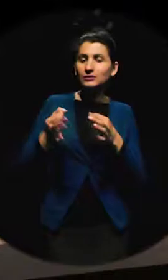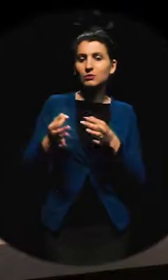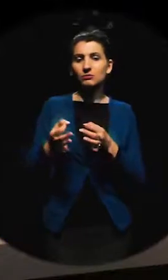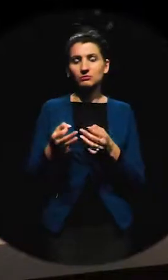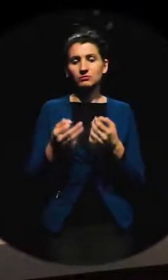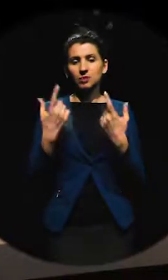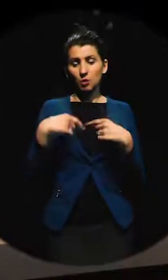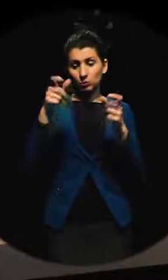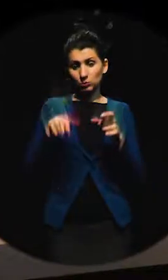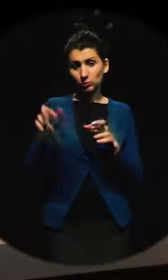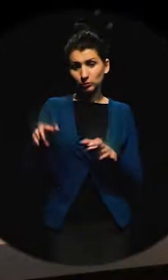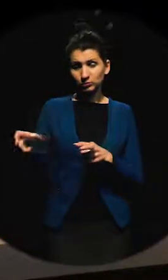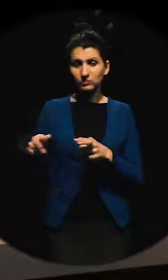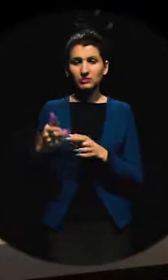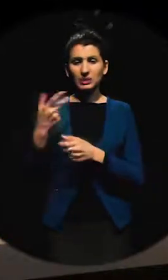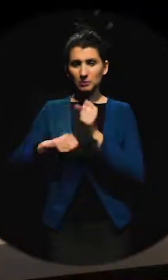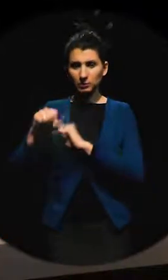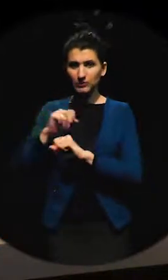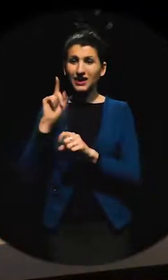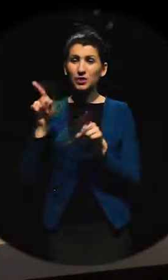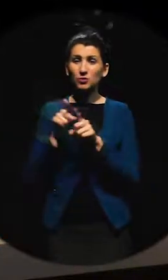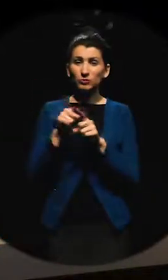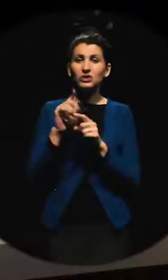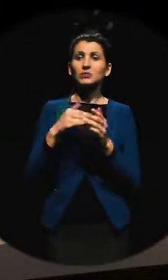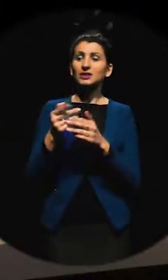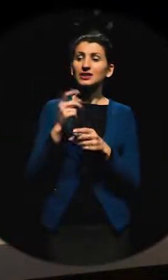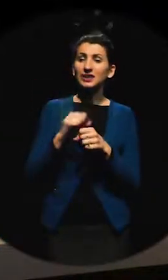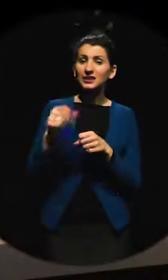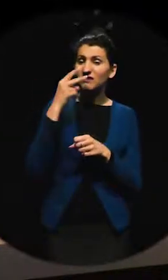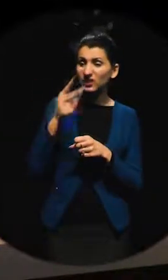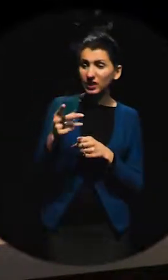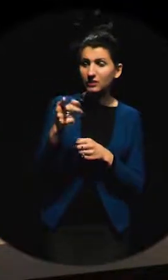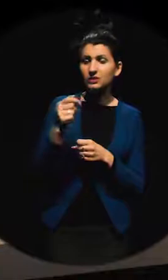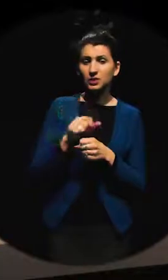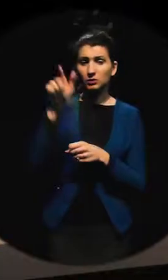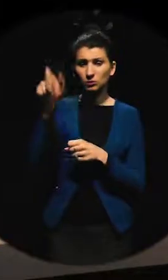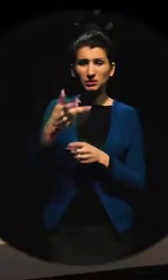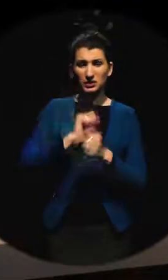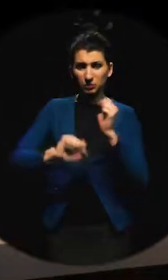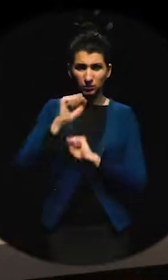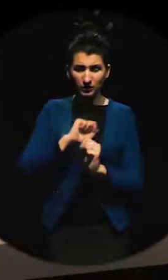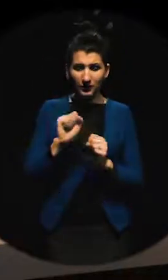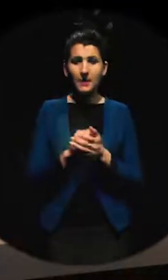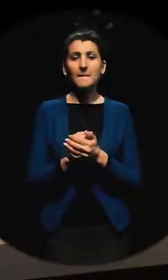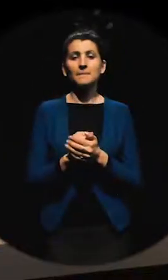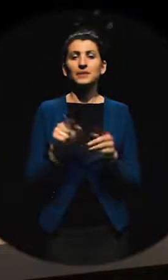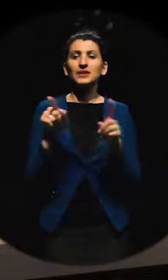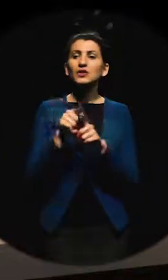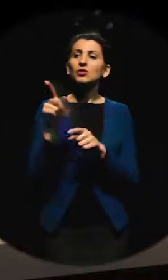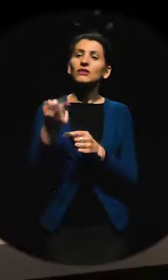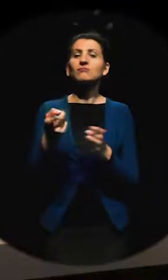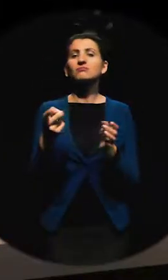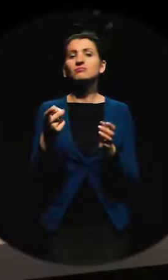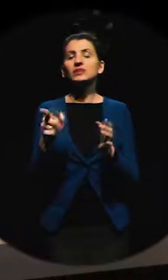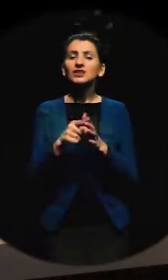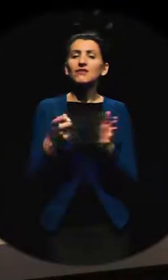obecność, która poprzez to, że pojawia się w przestrzeni publicznej i formułuje swoje postulaty, potrzeby